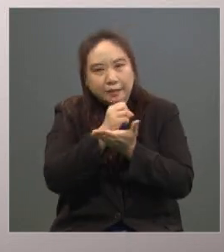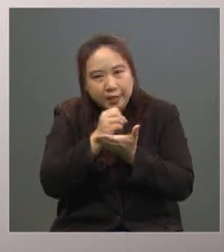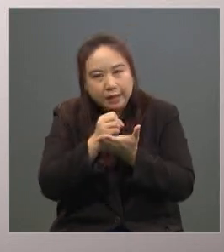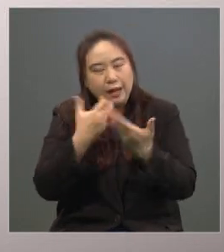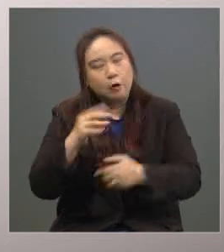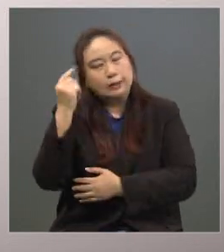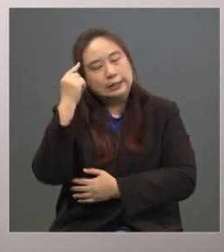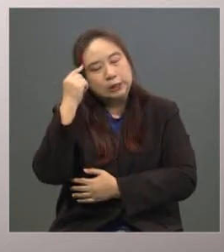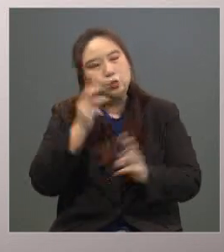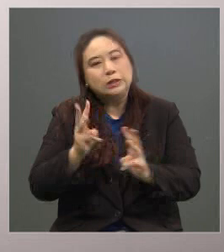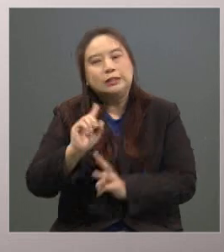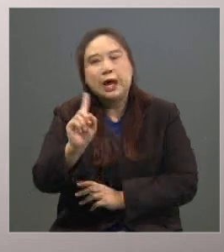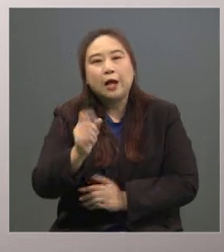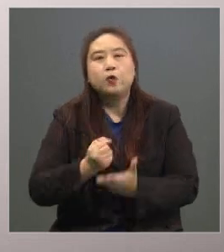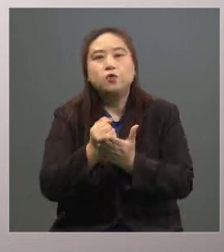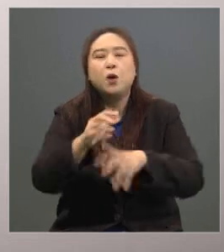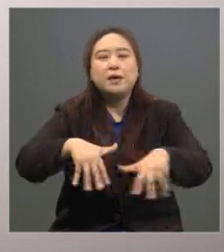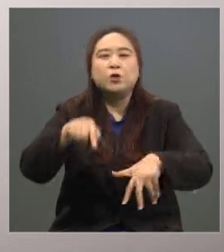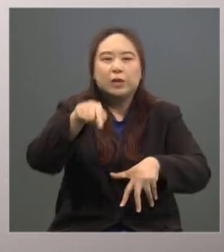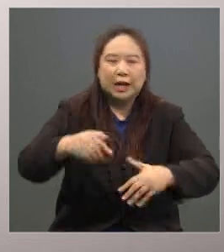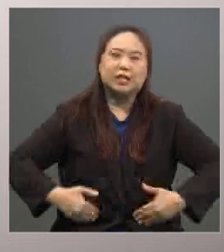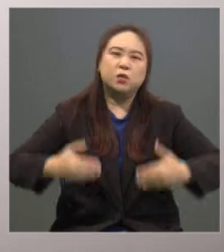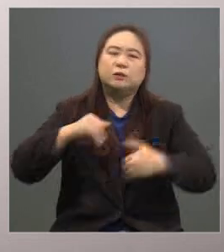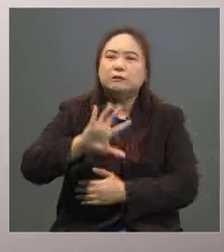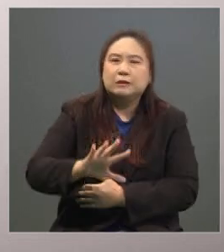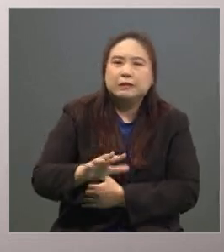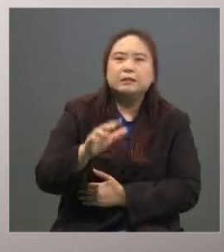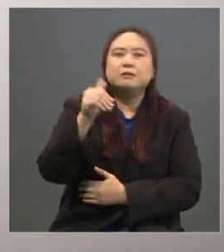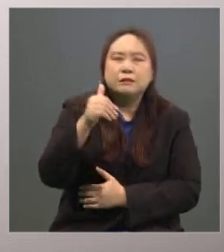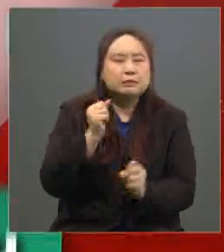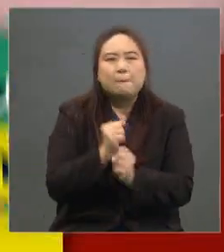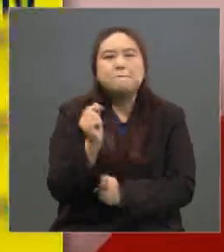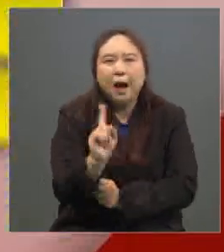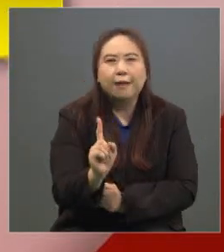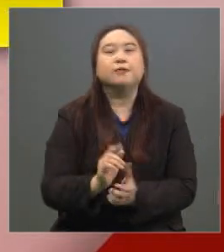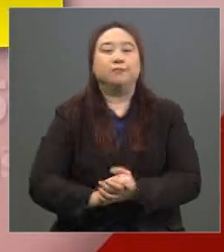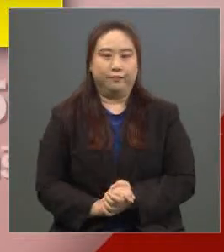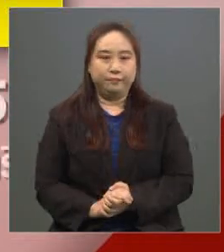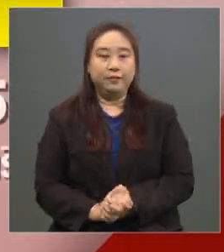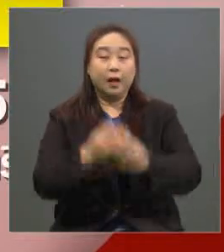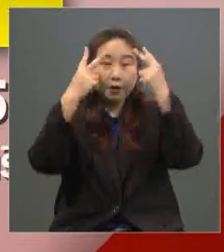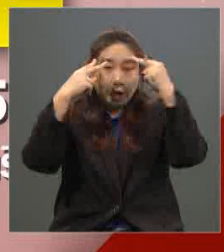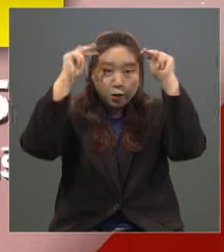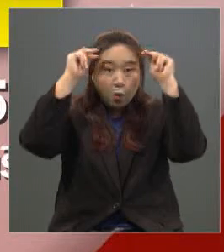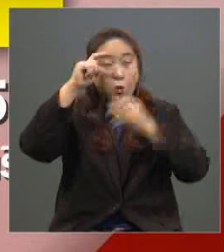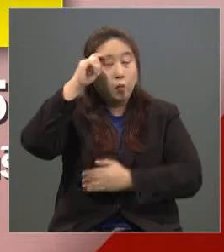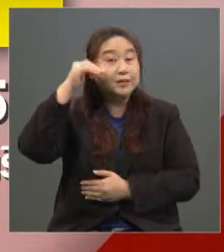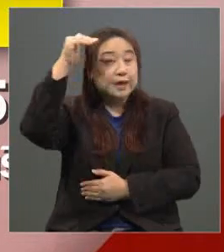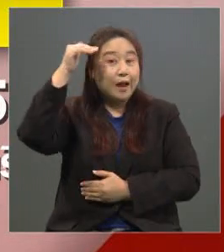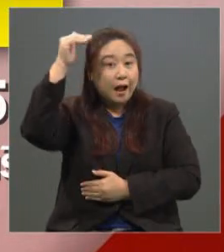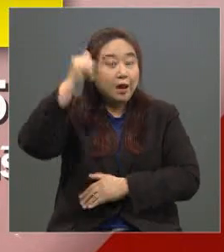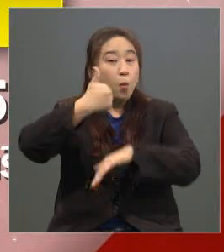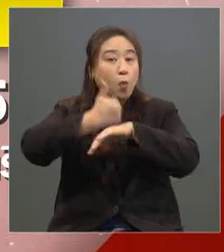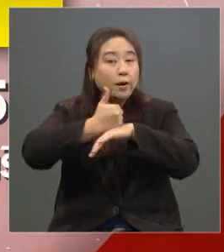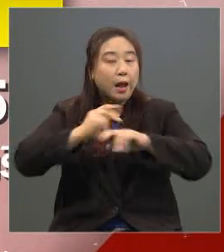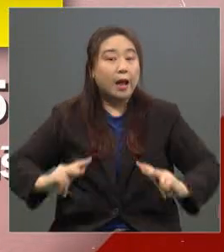ที่จะยกระดับความเป็นอยู่ของชาวดินแดงให้ดีขึ้นด้วยนะครับทางด้านคุณเศรษฐาทวีศิลป์นายกรัฐมนตรมนตรีและรัฐมนตรีว่าการกระทรวง